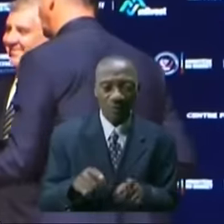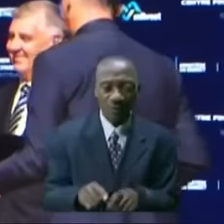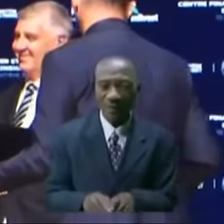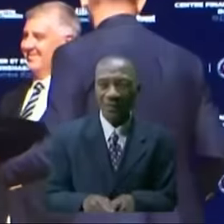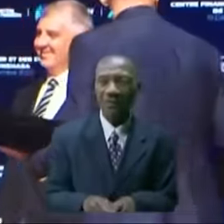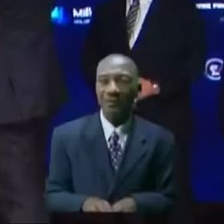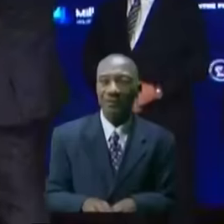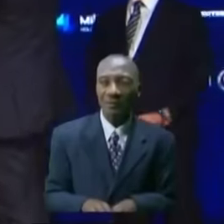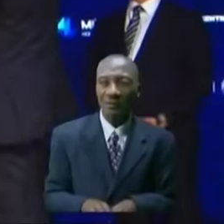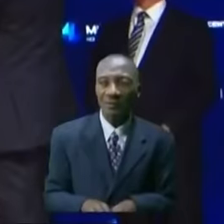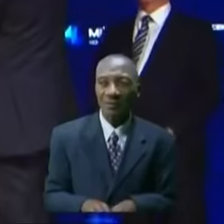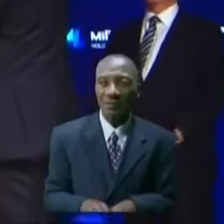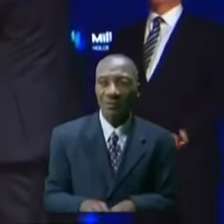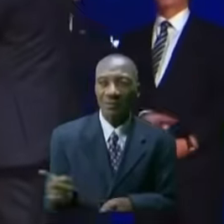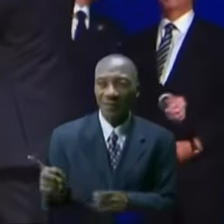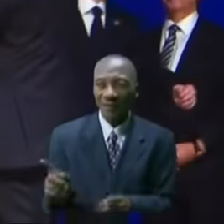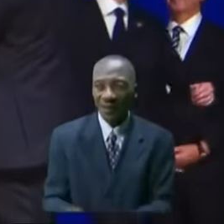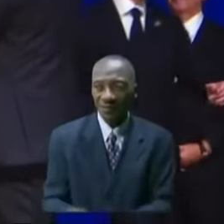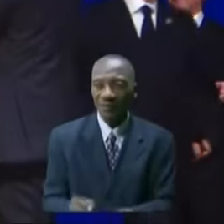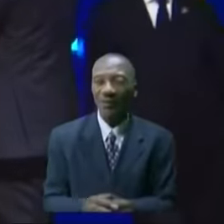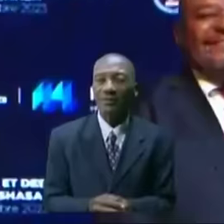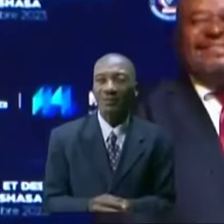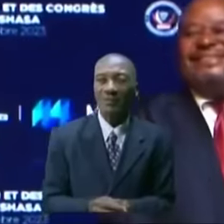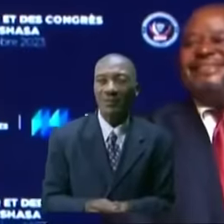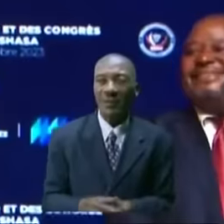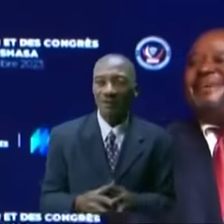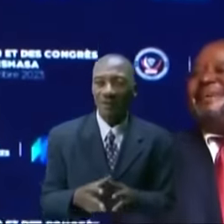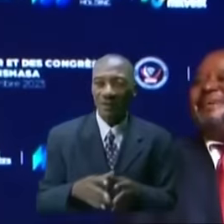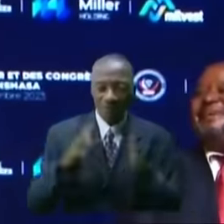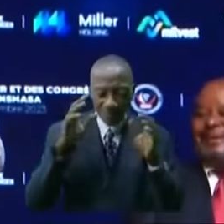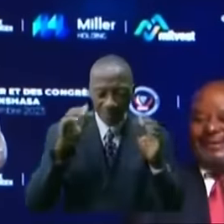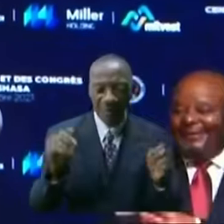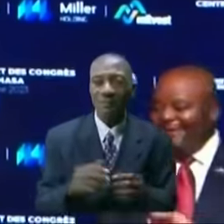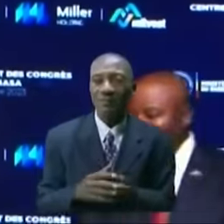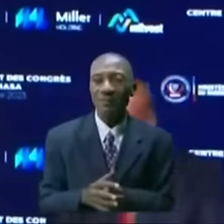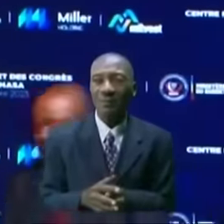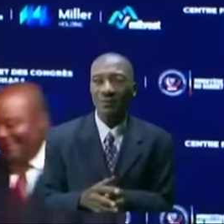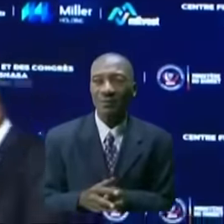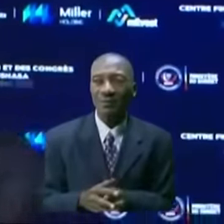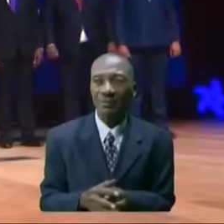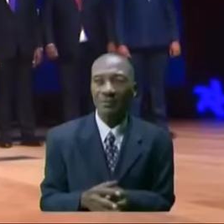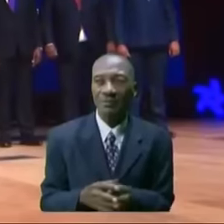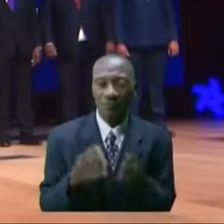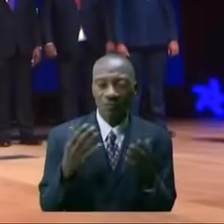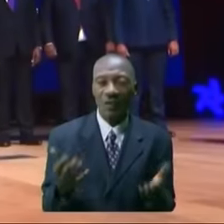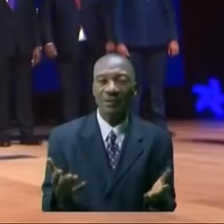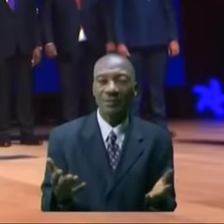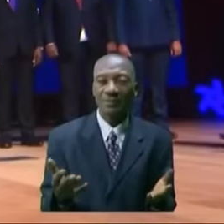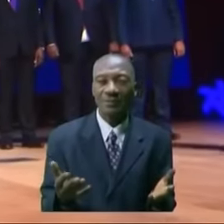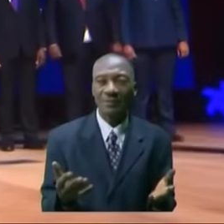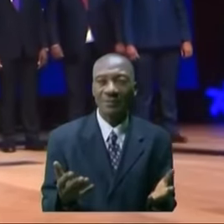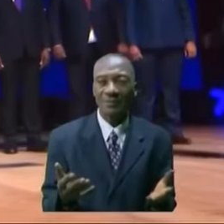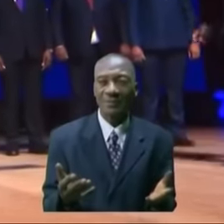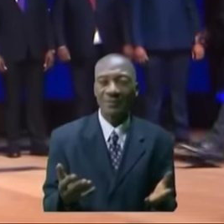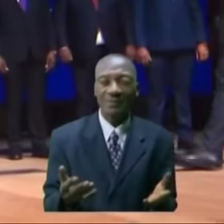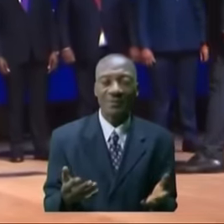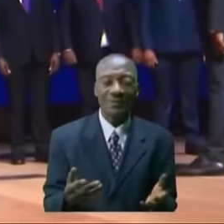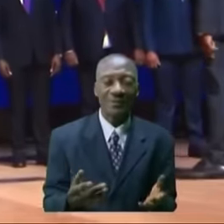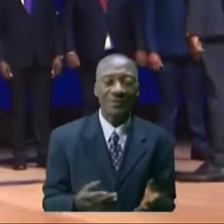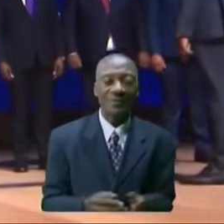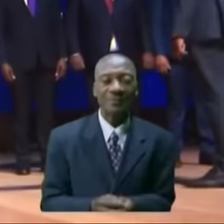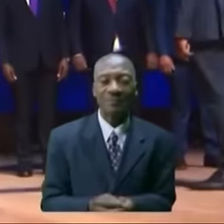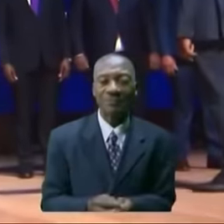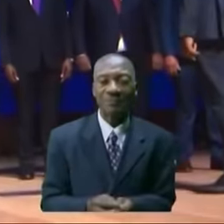cérémonie de remise de cadeaux au chef de l'État Félix-Antoine Tshisekedi en reconnaissance de son impulsion avant que l'assistance ne